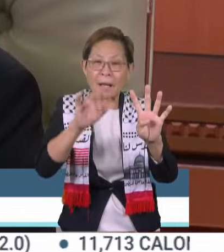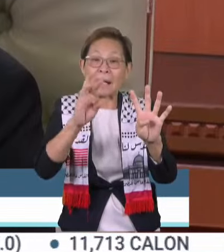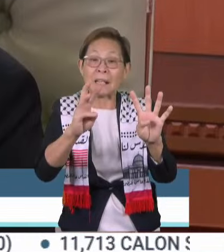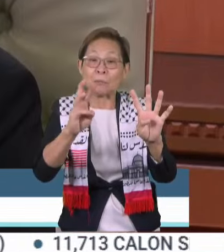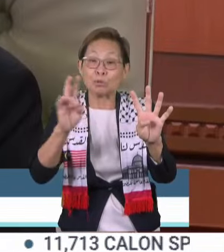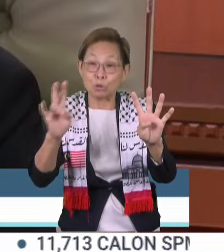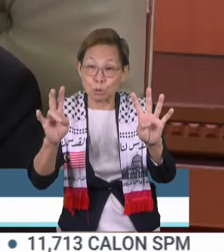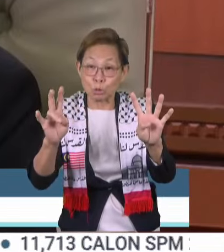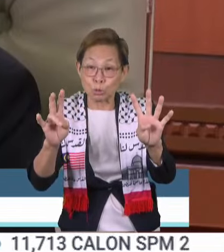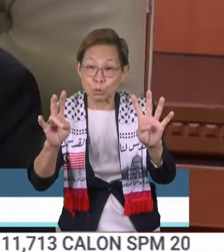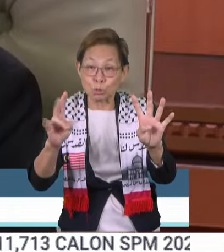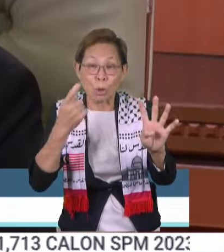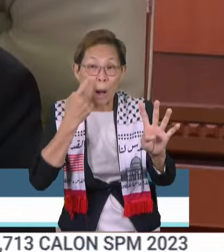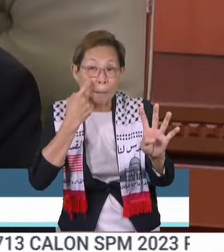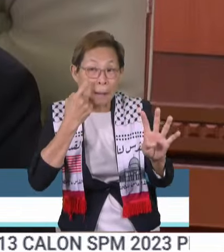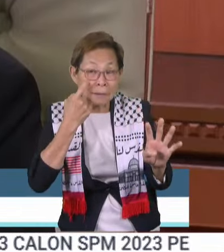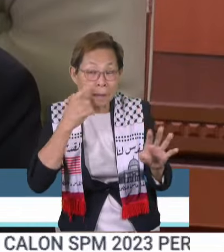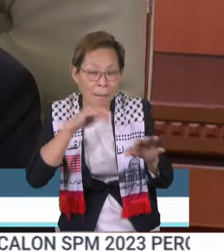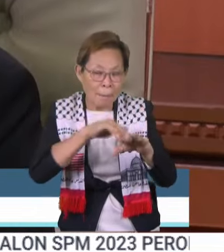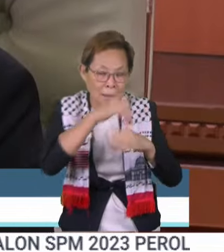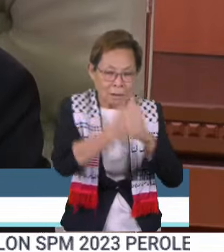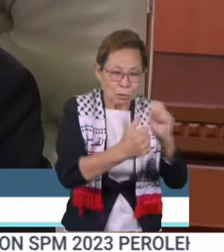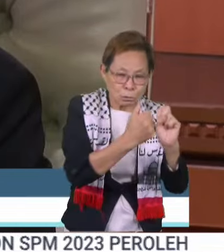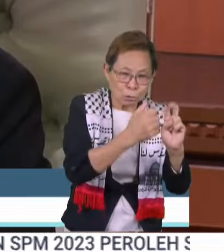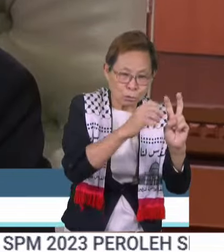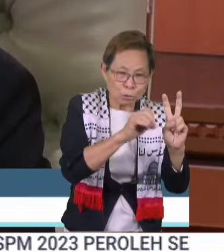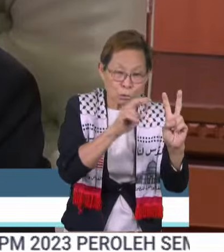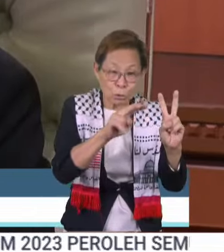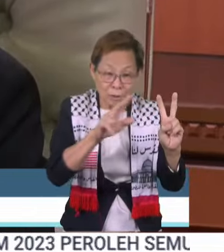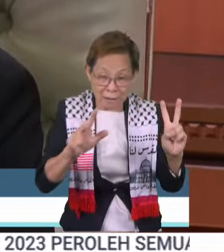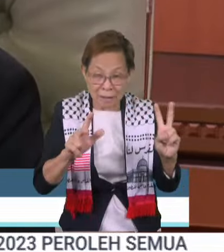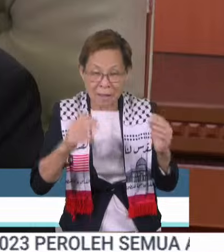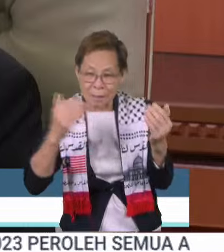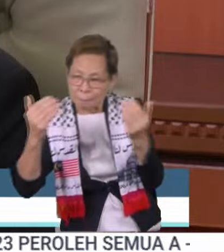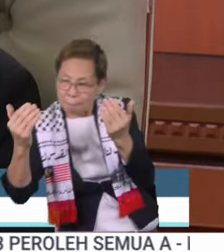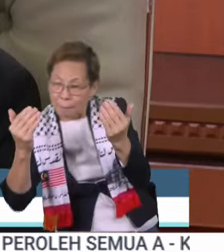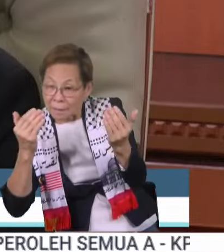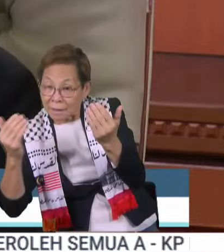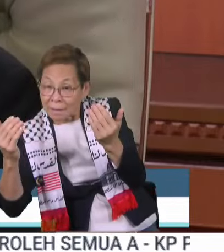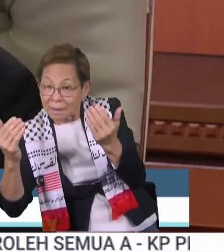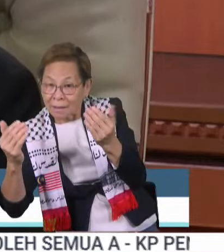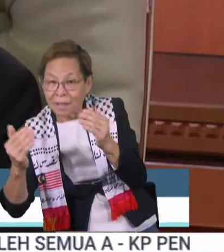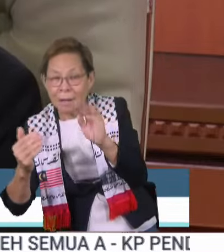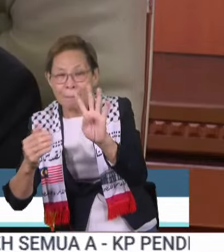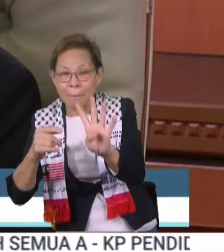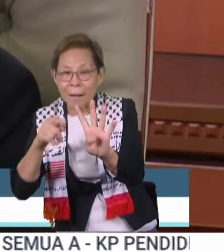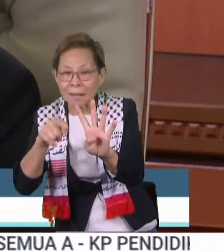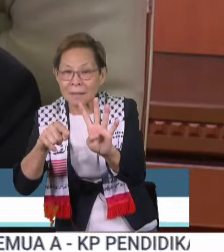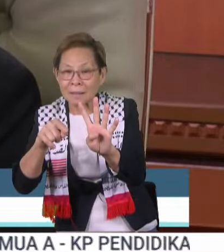4.67 mata pada tahun 2023 berbanding